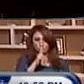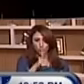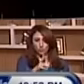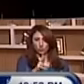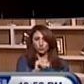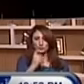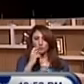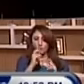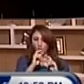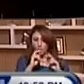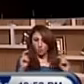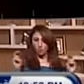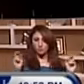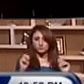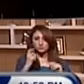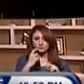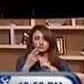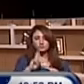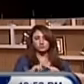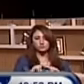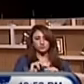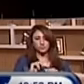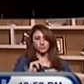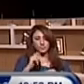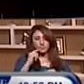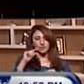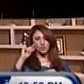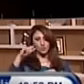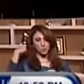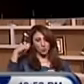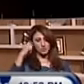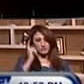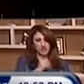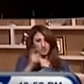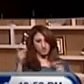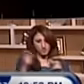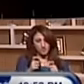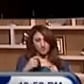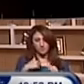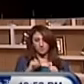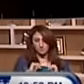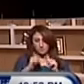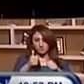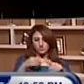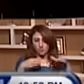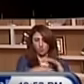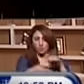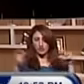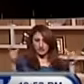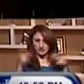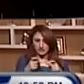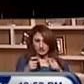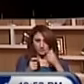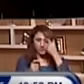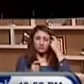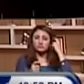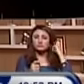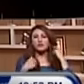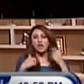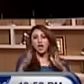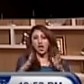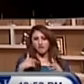موضوع الاجتماع مع الدكتور مصطفى موسى الدكتور ابراهيم غنيم. انا كنت داخل الاجتماع يعني كنت